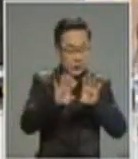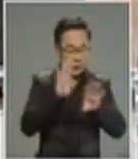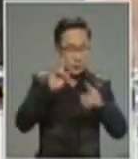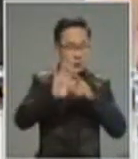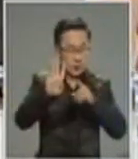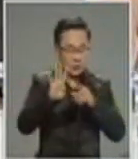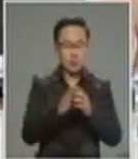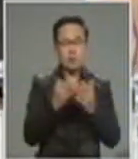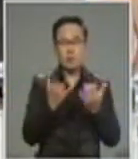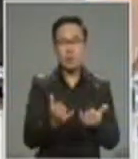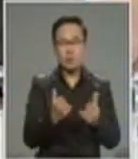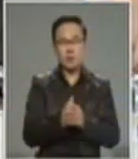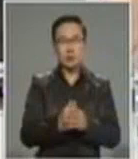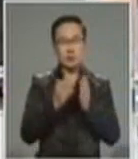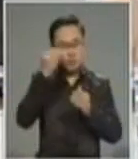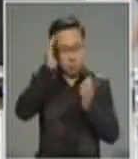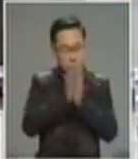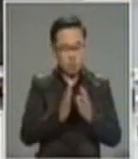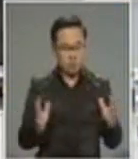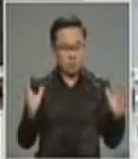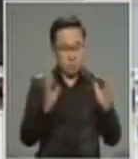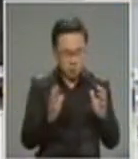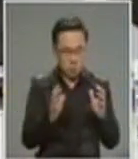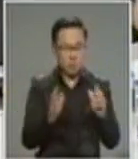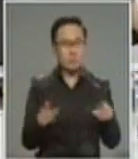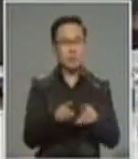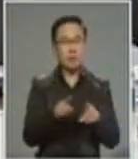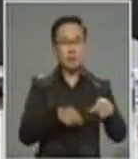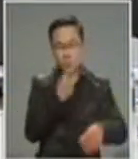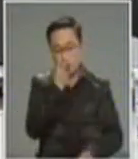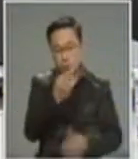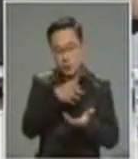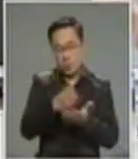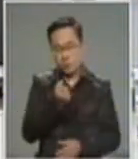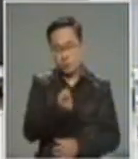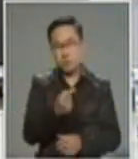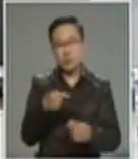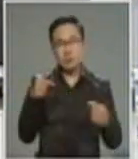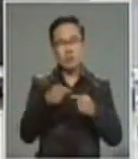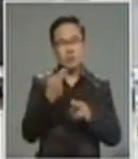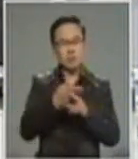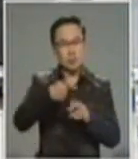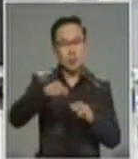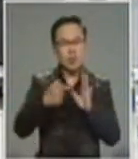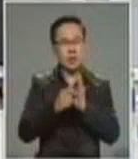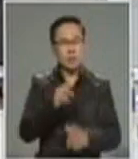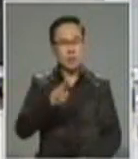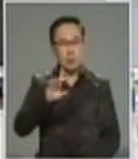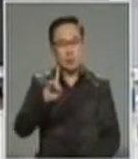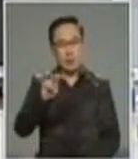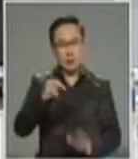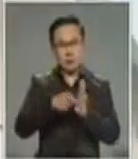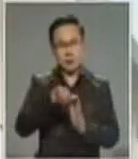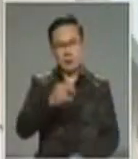ก็เป็นอีกจุดนึงที่เจ้าหน้าที่ยังคงตึงกำลังกันเข้มทีเดียวนะคะติดตามการรายงานสดจากจุดนี้คุณพัทรอนัยเทศสุวรรณรายงานสดเข้า